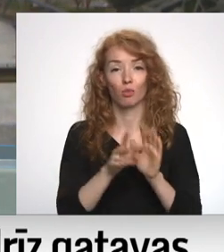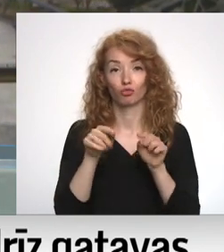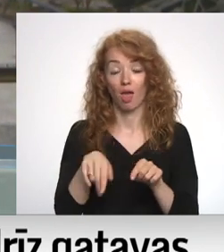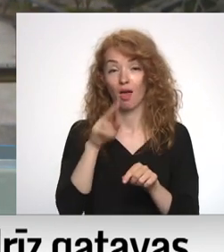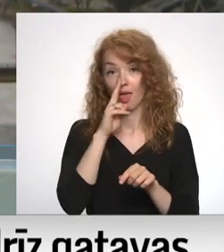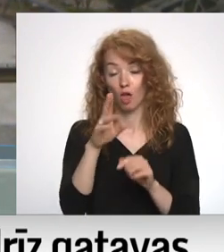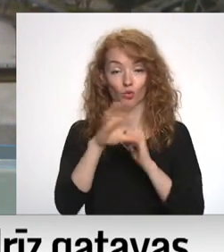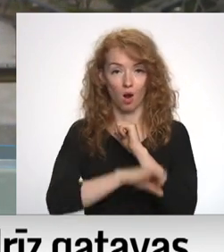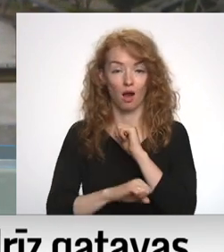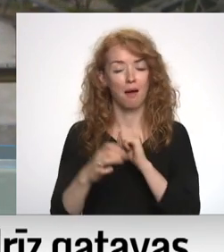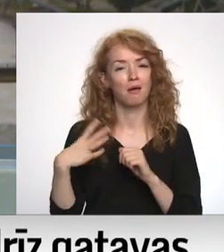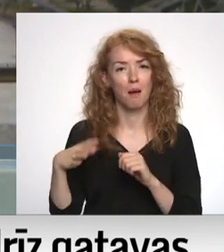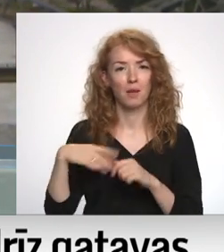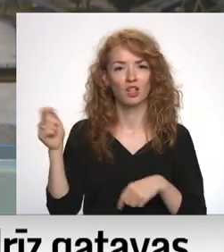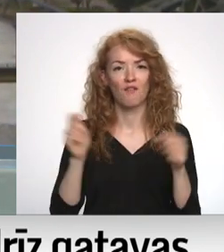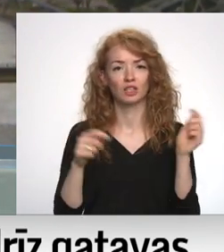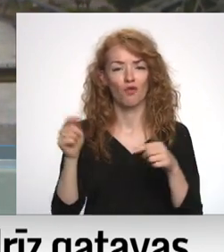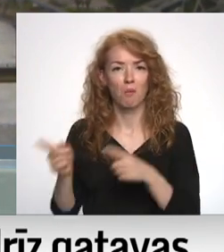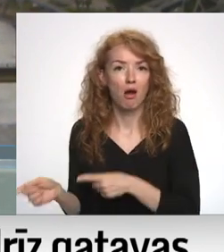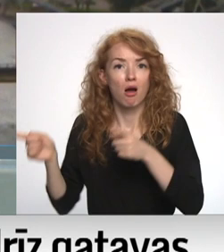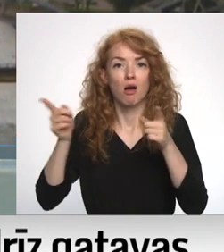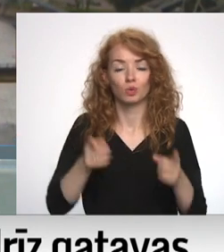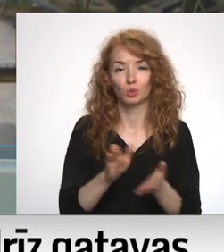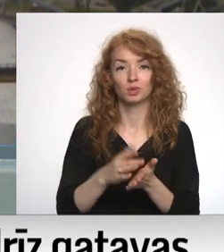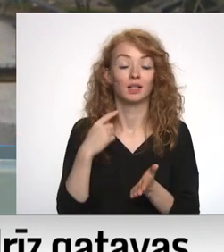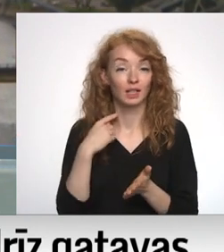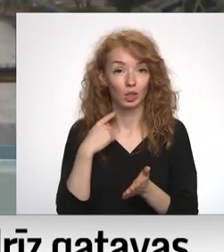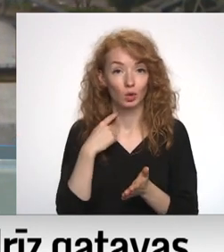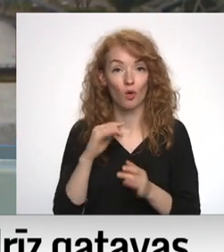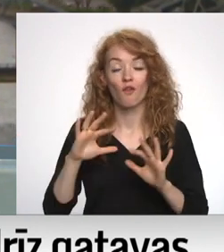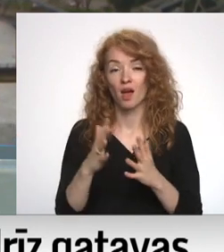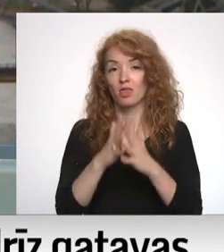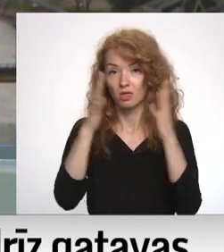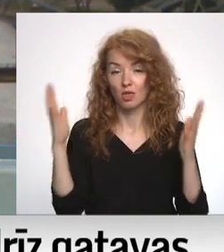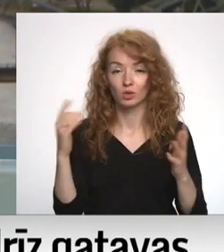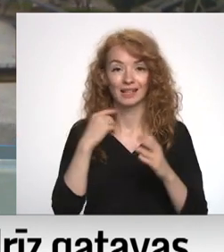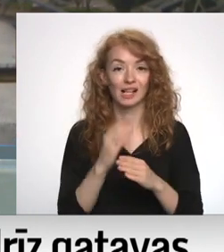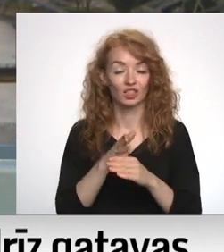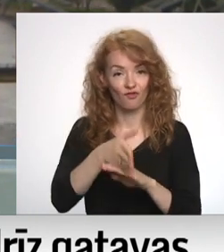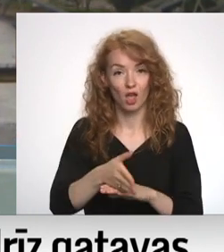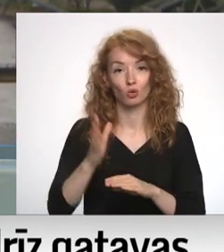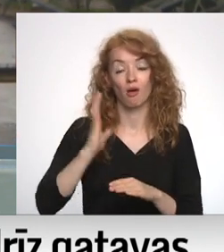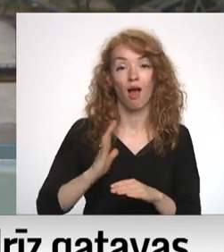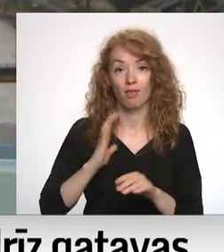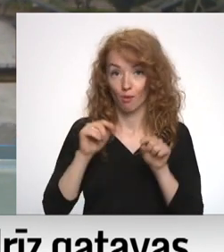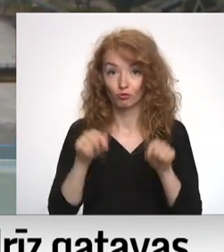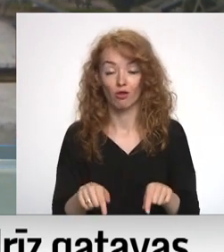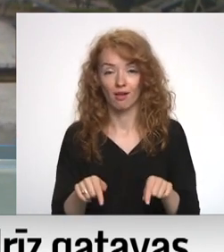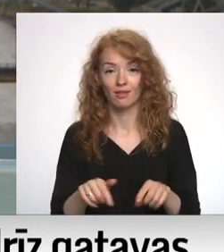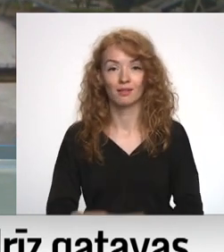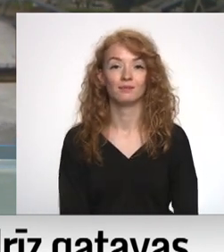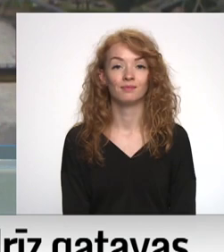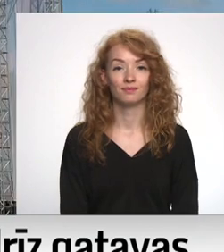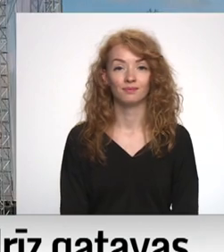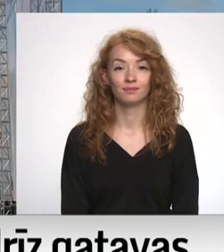nedēļas nogalē. Kāpēc festivāls pārcēlies uz galvaspilsētu un cik daudz Rīgas viesu šajā nedēļas nogalē gaidām, stāsta Dāvids